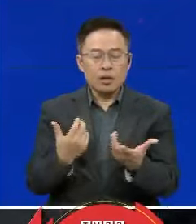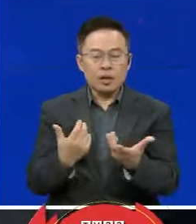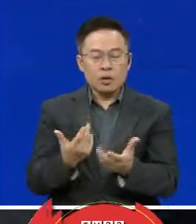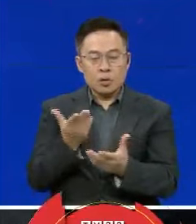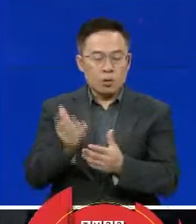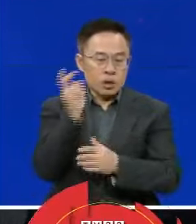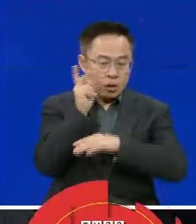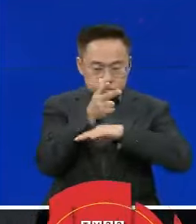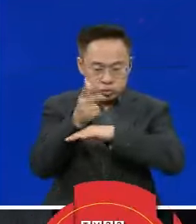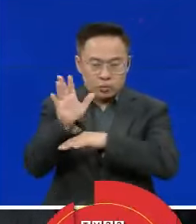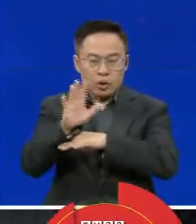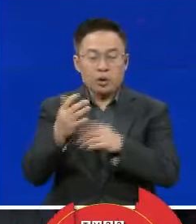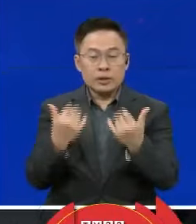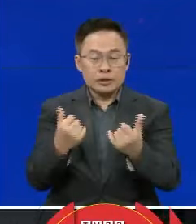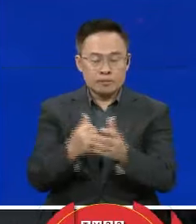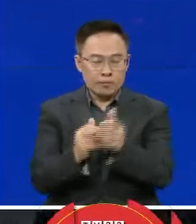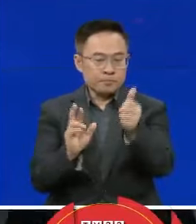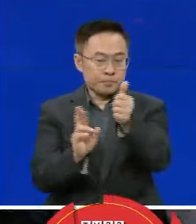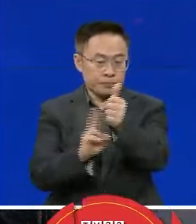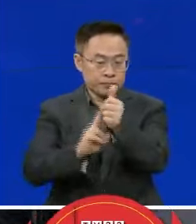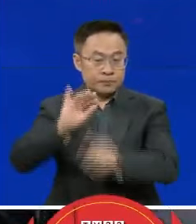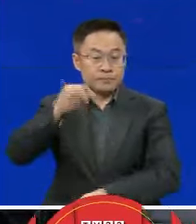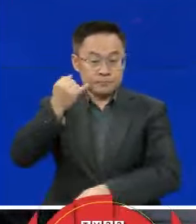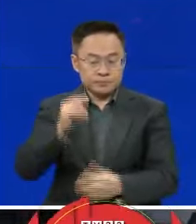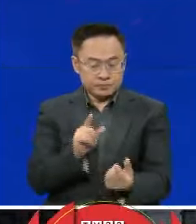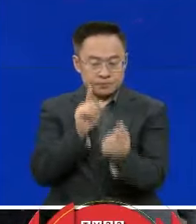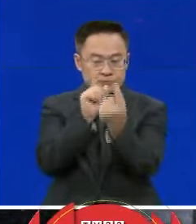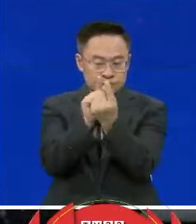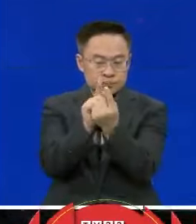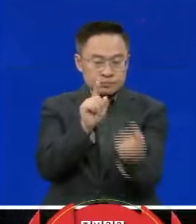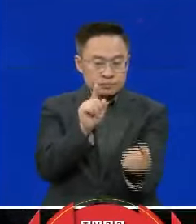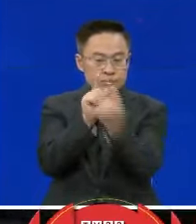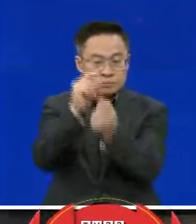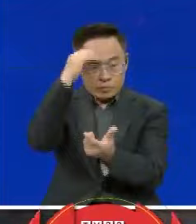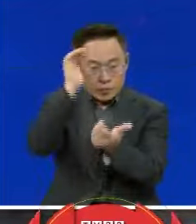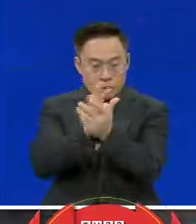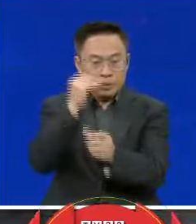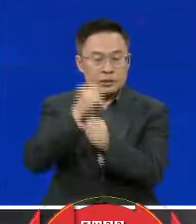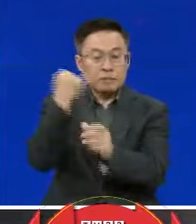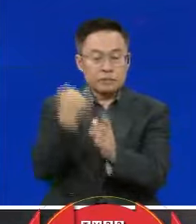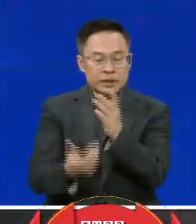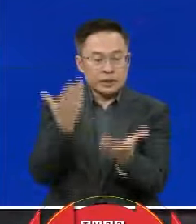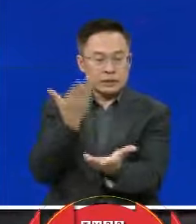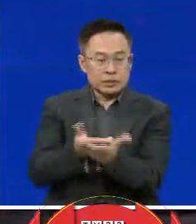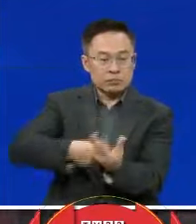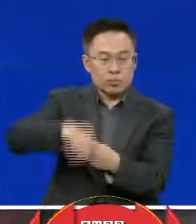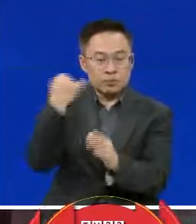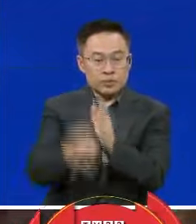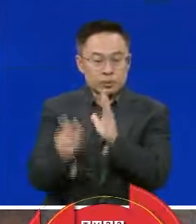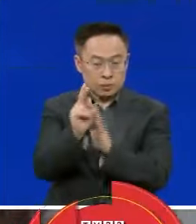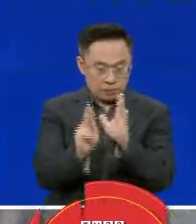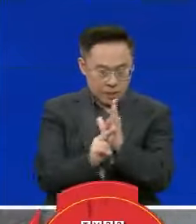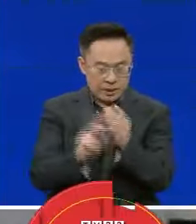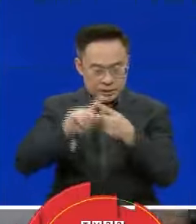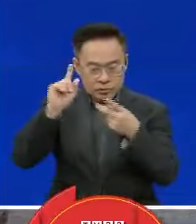ว่าบิ๊กโจ๊กเนี่ยกำลังพบพนักงานสอบสวนอยู่คือโดนก็คือสมคบกันกระทำความผิดฐานฟอกเงินและเป็นเจ้าพนักงานร่วม